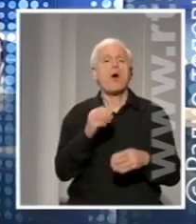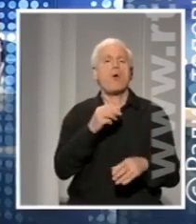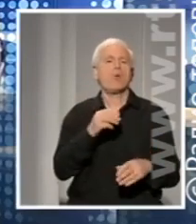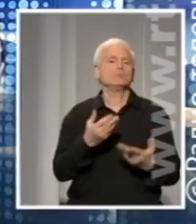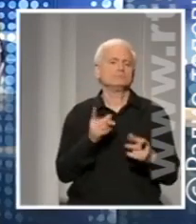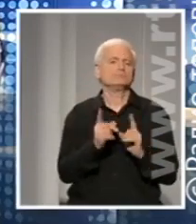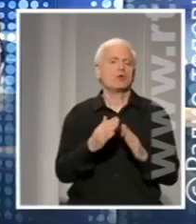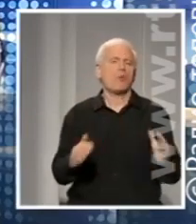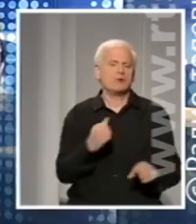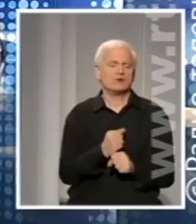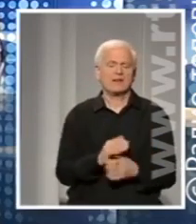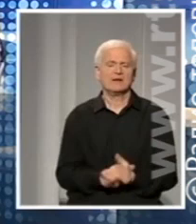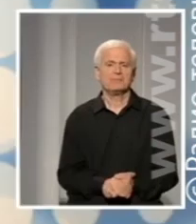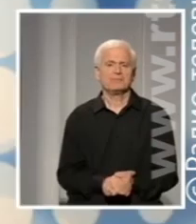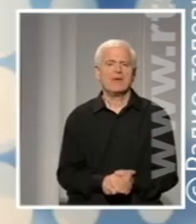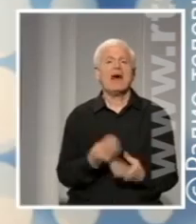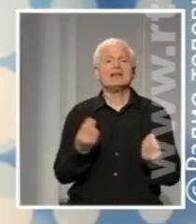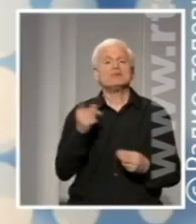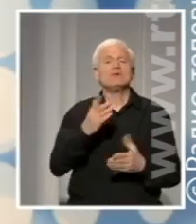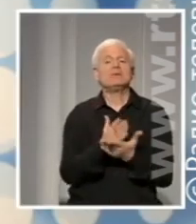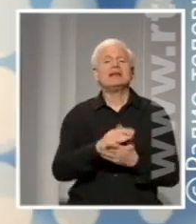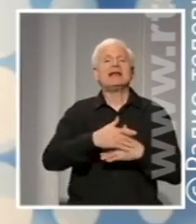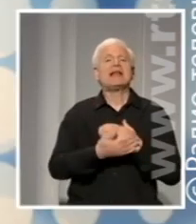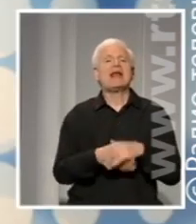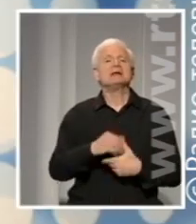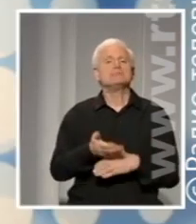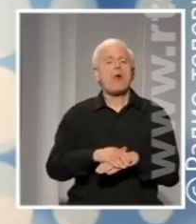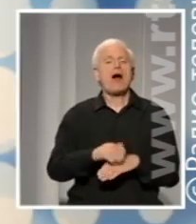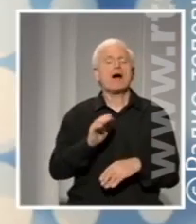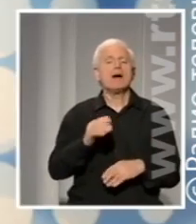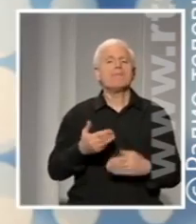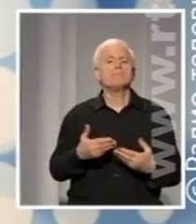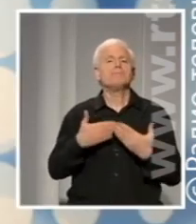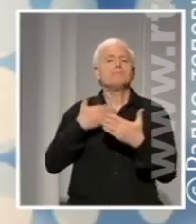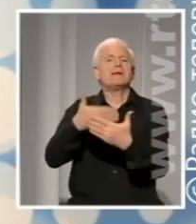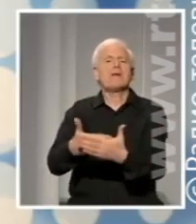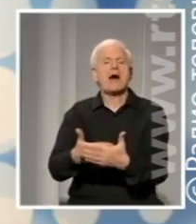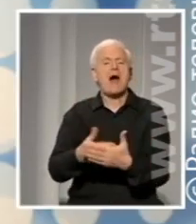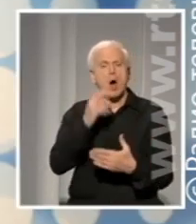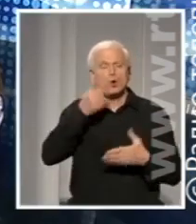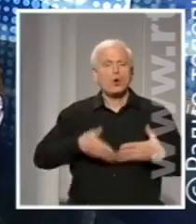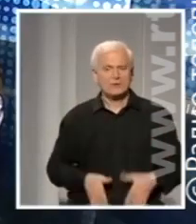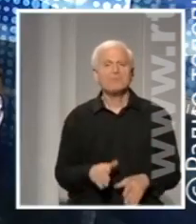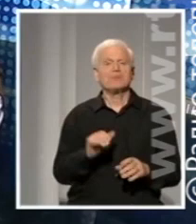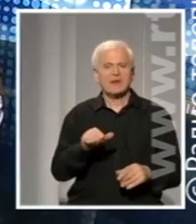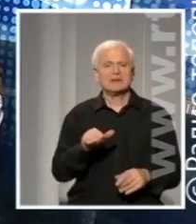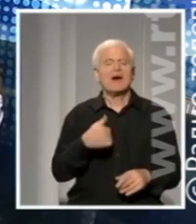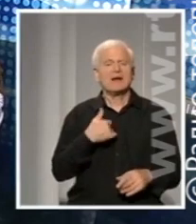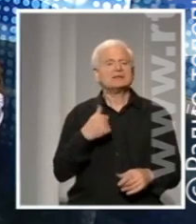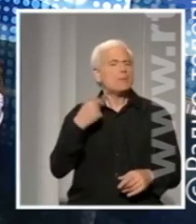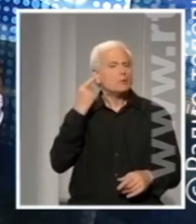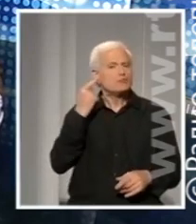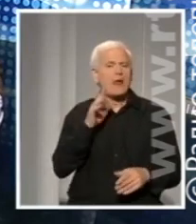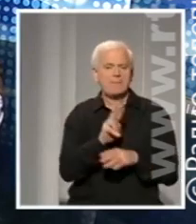Da li ćete vi biti na raspolaganju roditeljima kojima nešto nije jasno ili da ih savjetujete? Upravo pažljivo sam slušala koleginicu